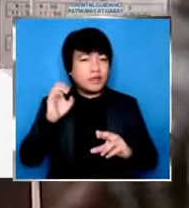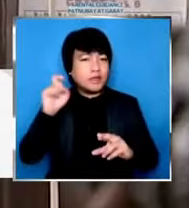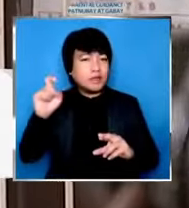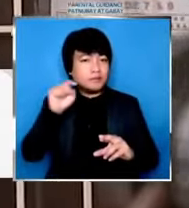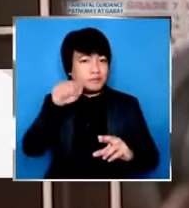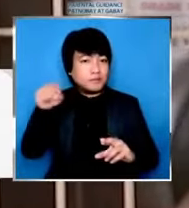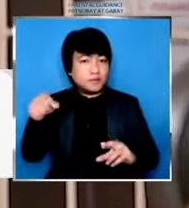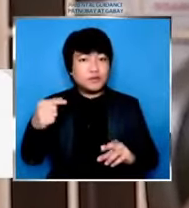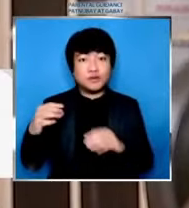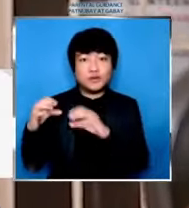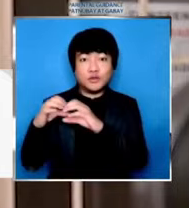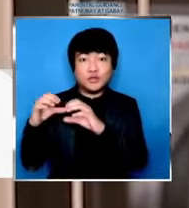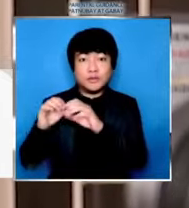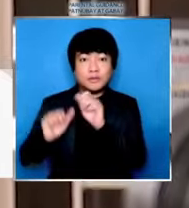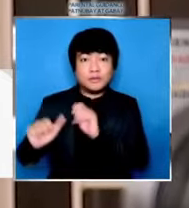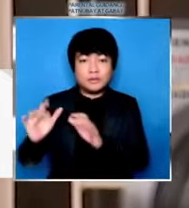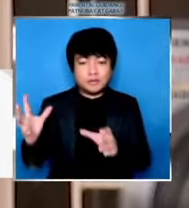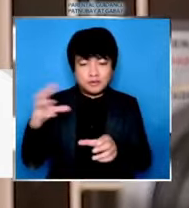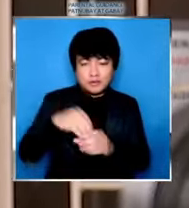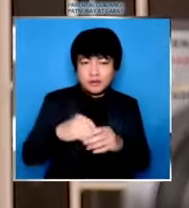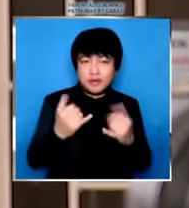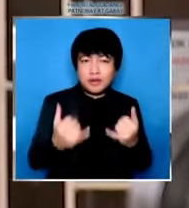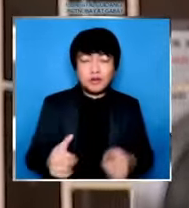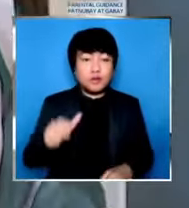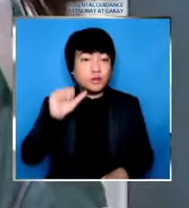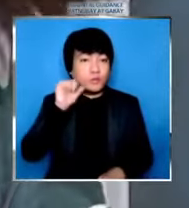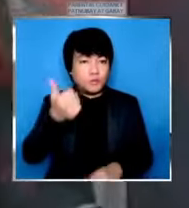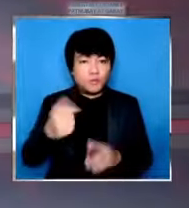Mapapanood ang Tadhana episode bukas.